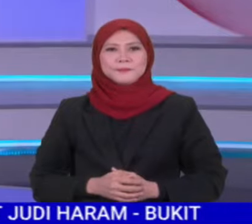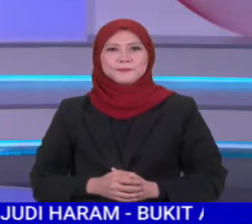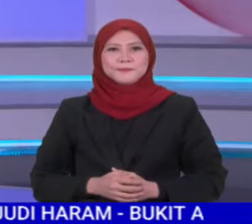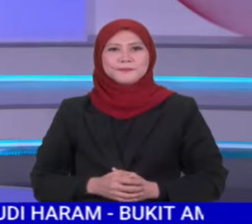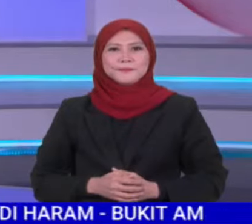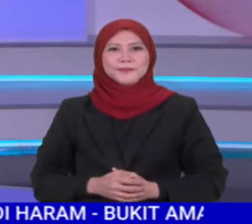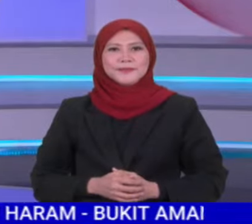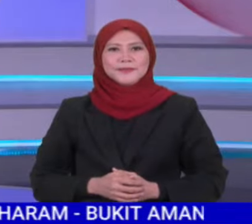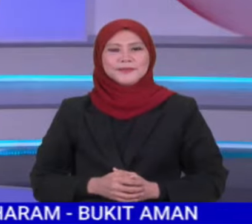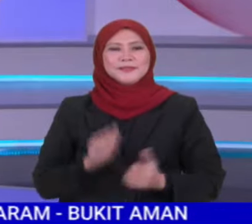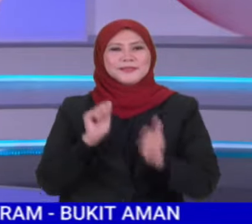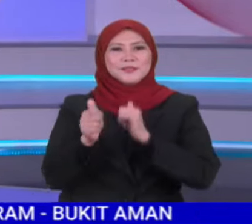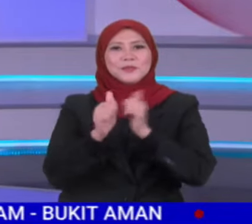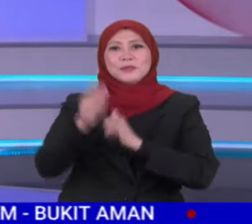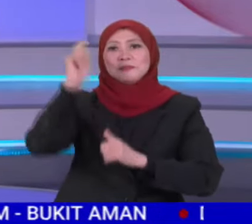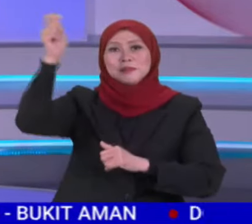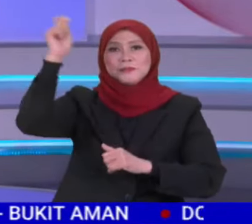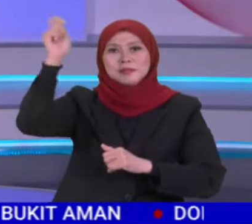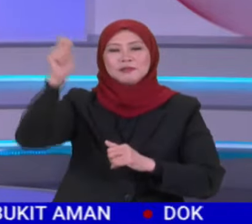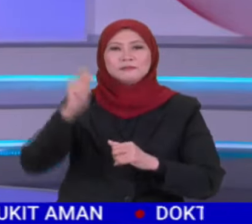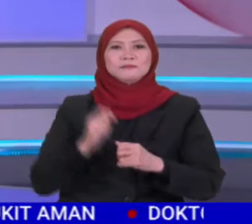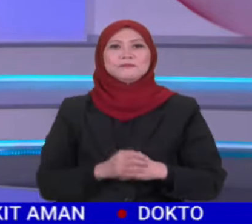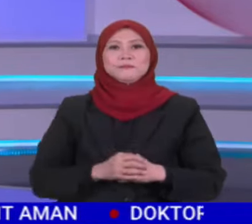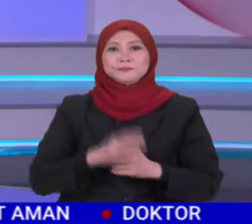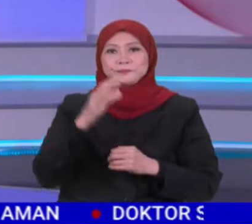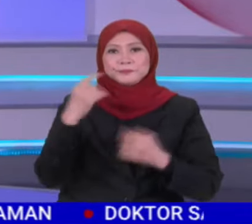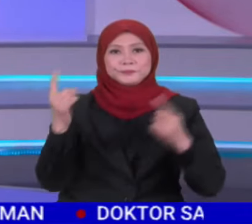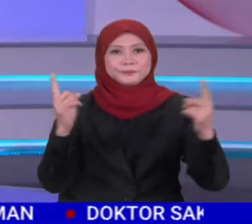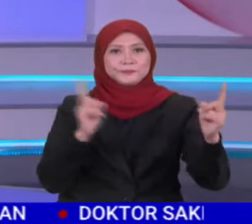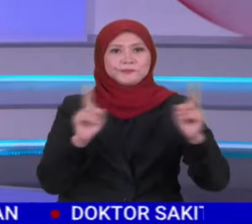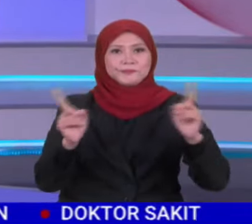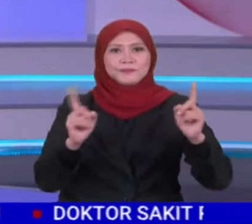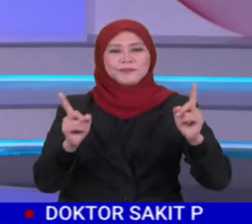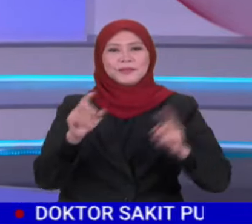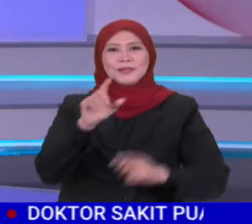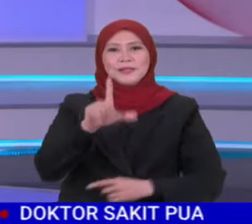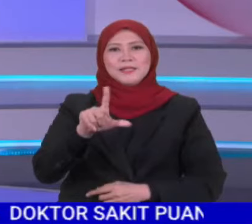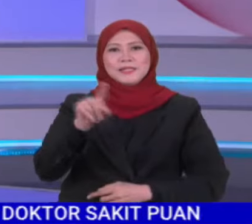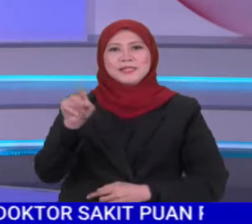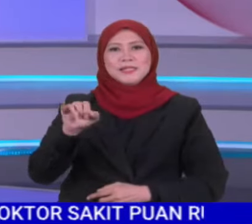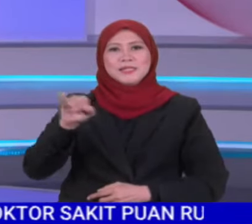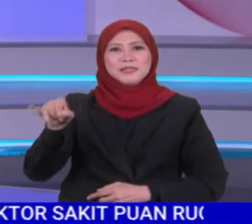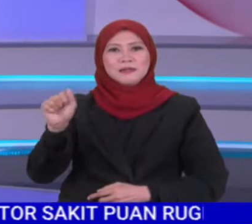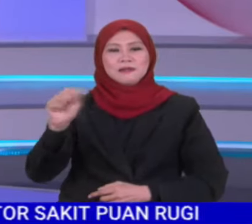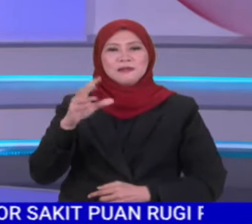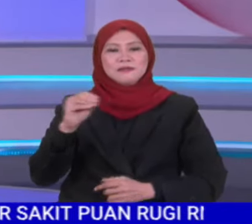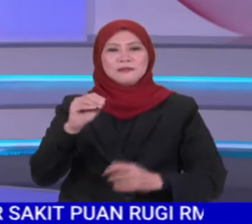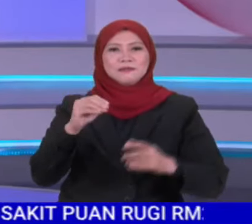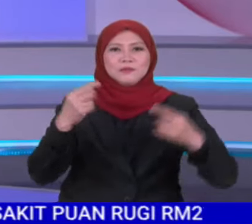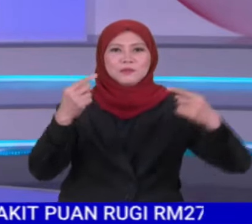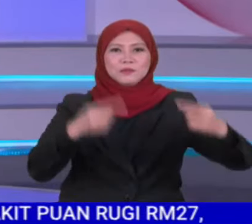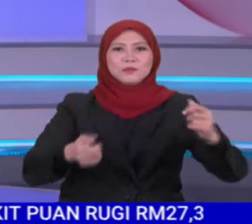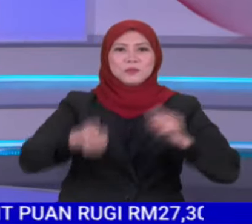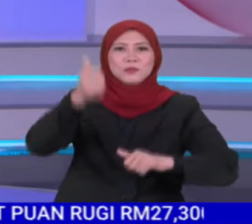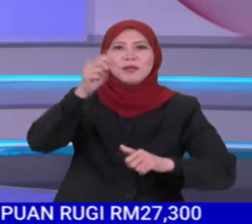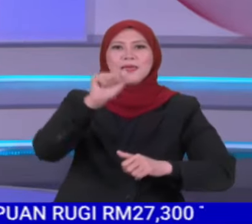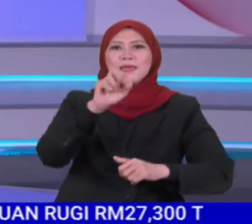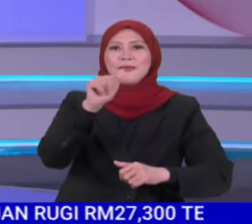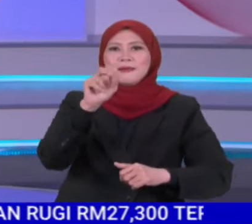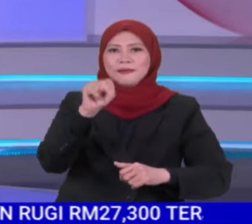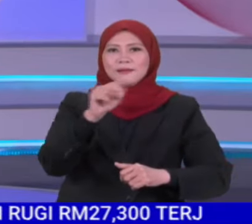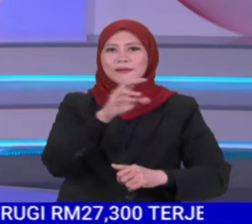masih lagi perkembangan suka badminton pemain perseorangan lelaki profesional negara lizia dan juara dunia bergulat